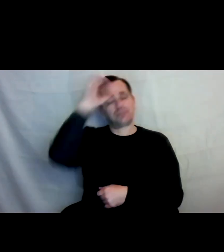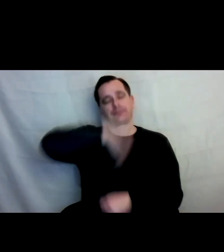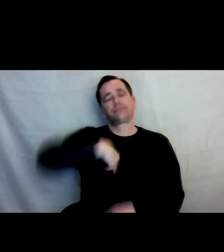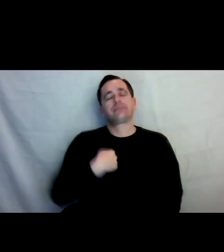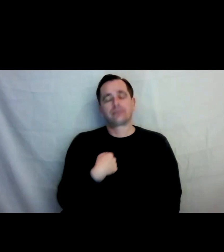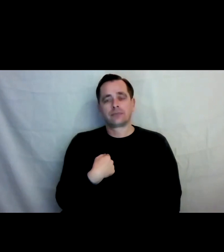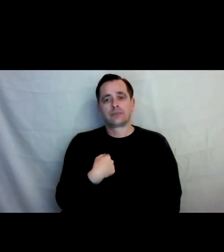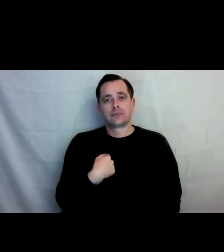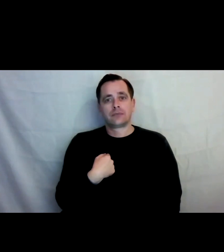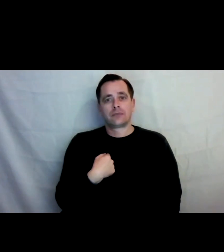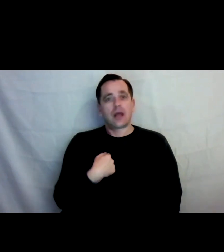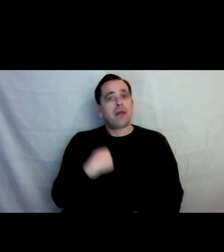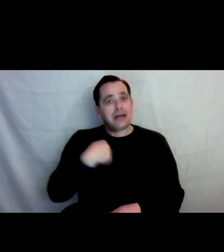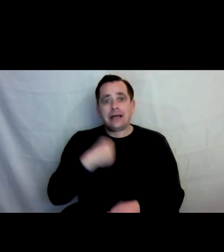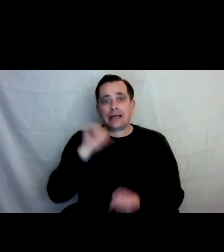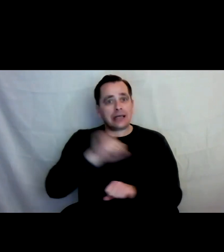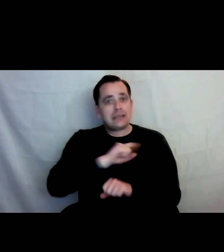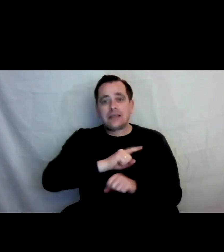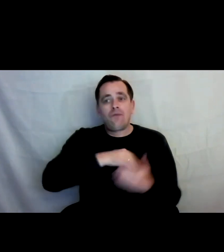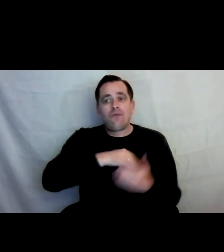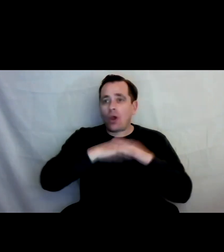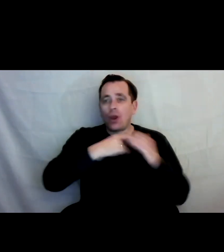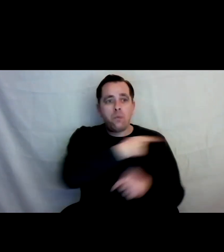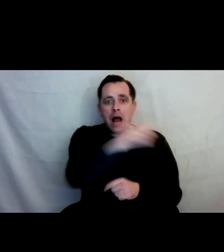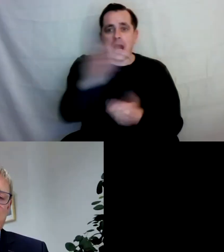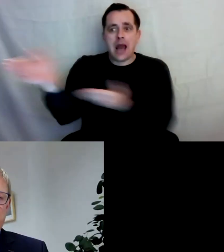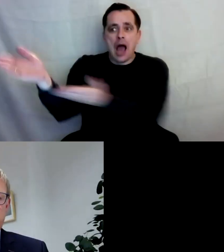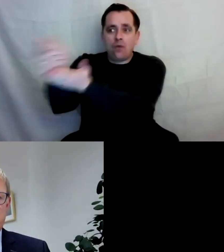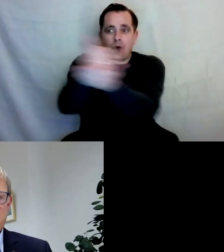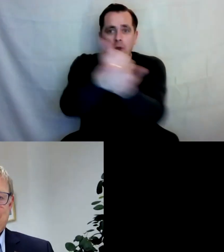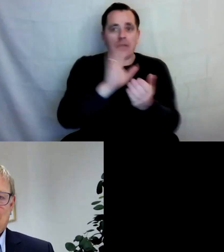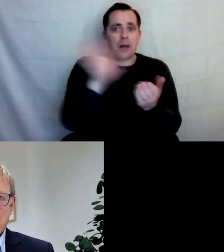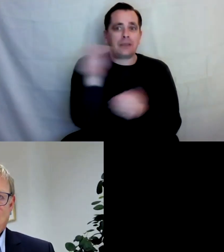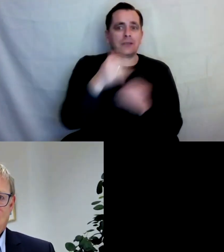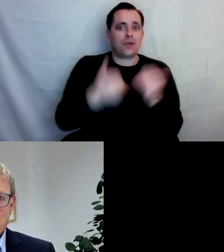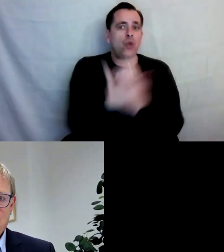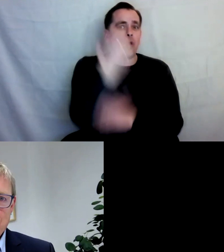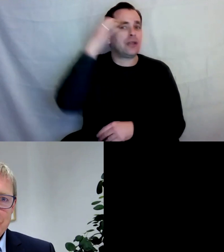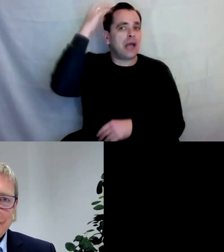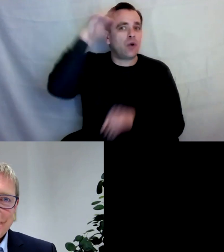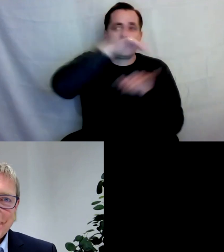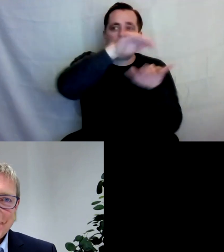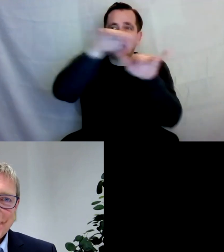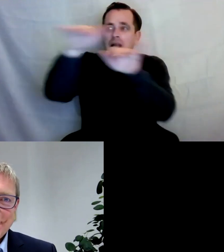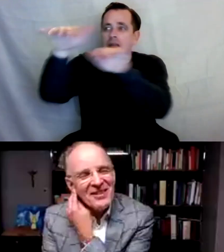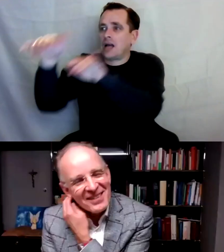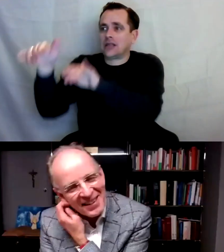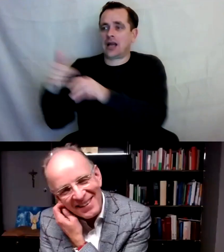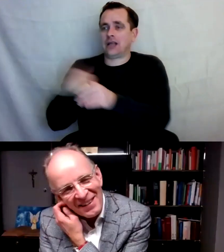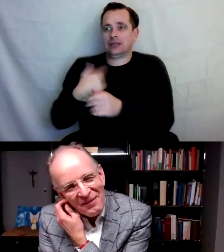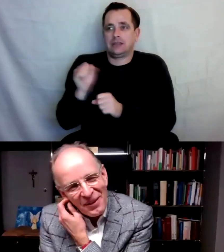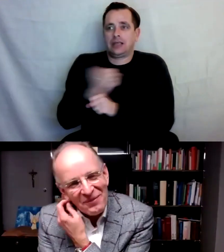neue Theorien aufkommen. Okay. Ja, ich würde da doch sagen, also ich glaube, Frau Priesemann und ich, wir können